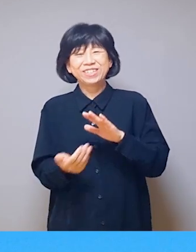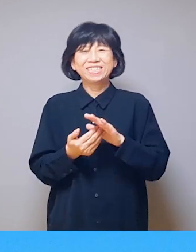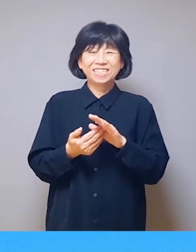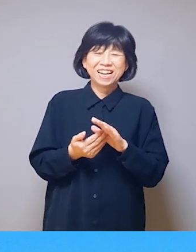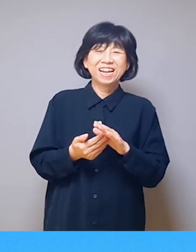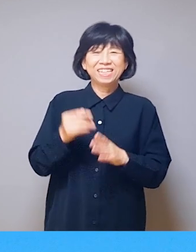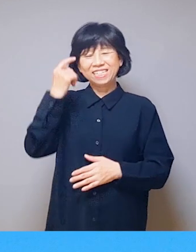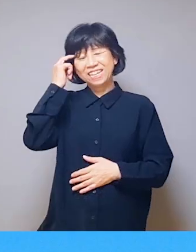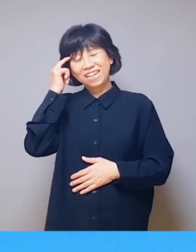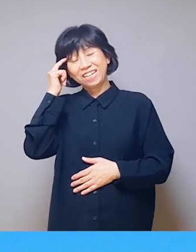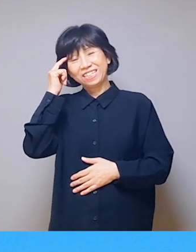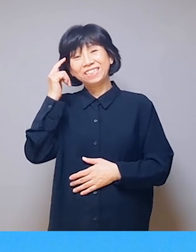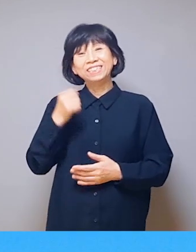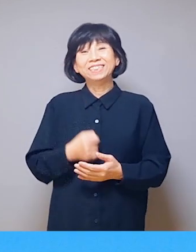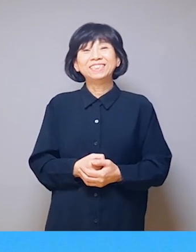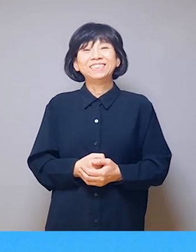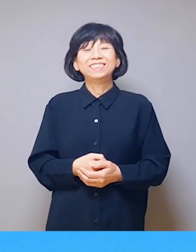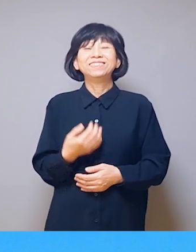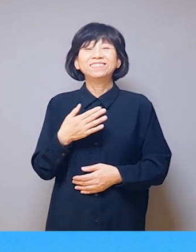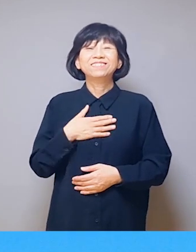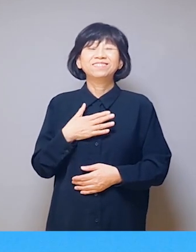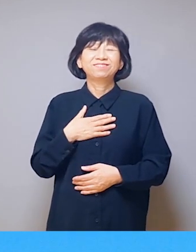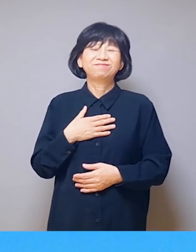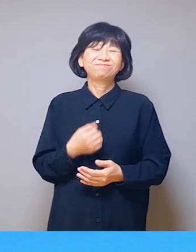수도 있는데 저는 그랬어요.